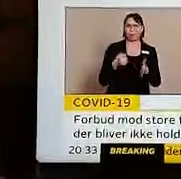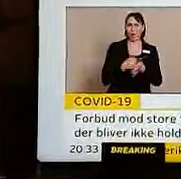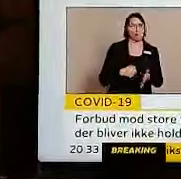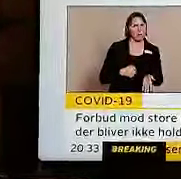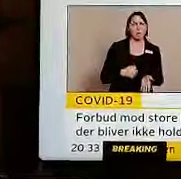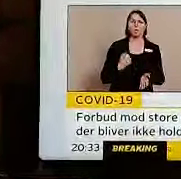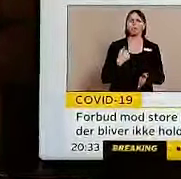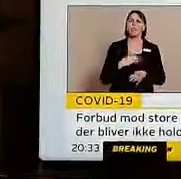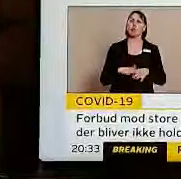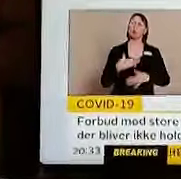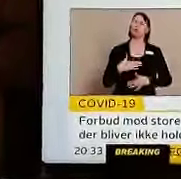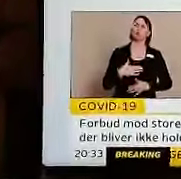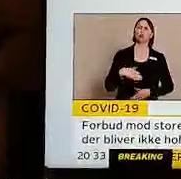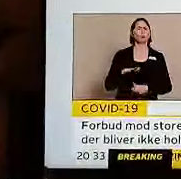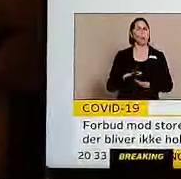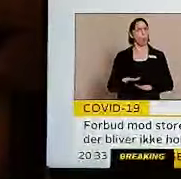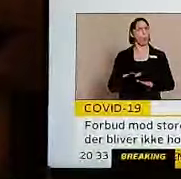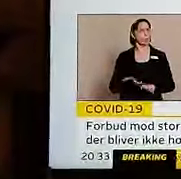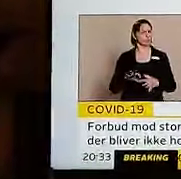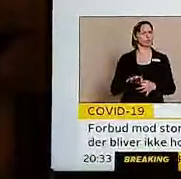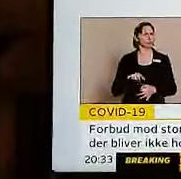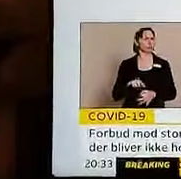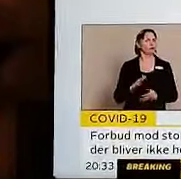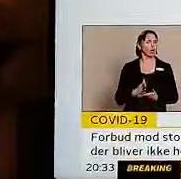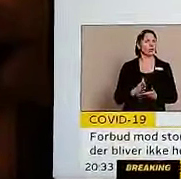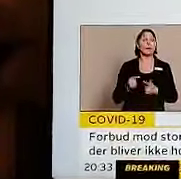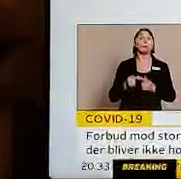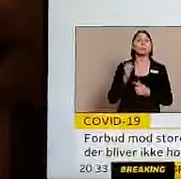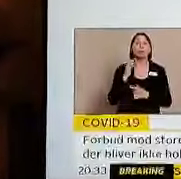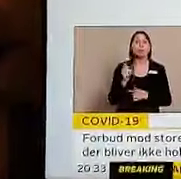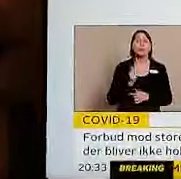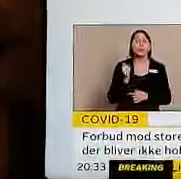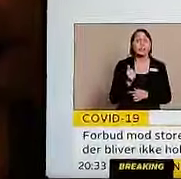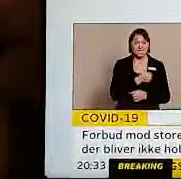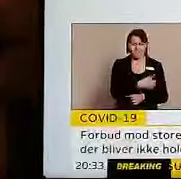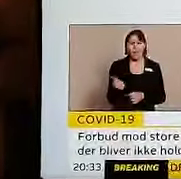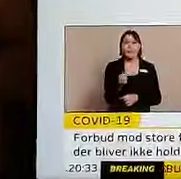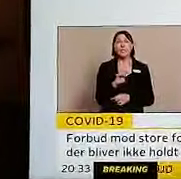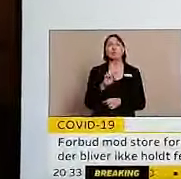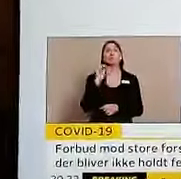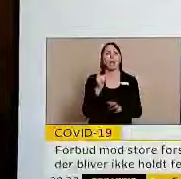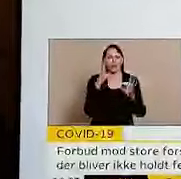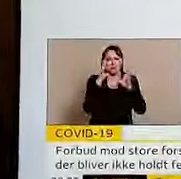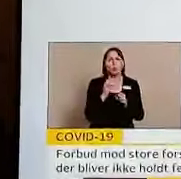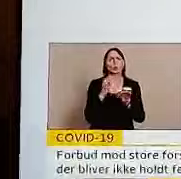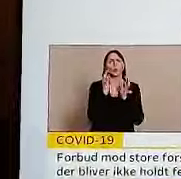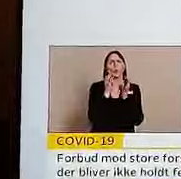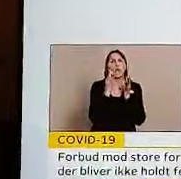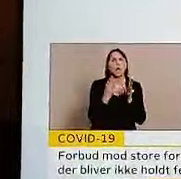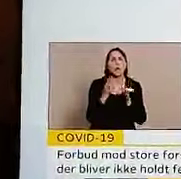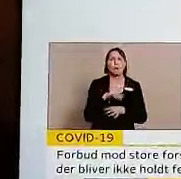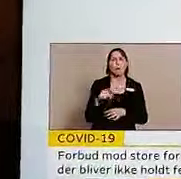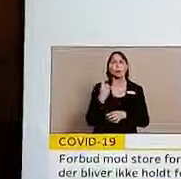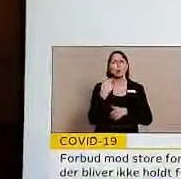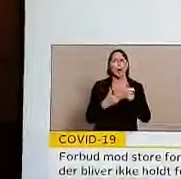الأطفال كان مصابا بفيروس الكورونا المعدي، فسيتم يعني